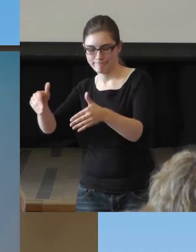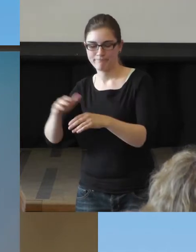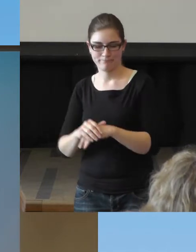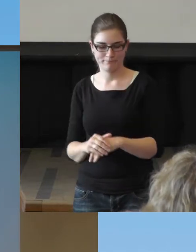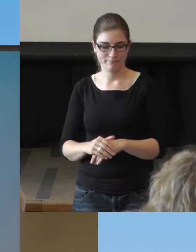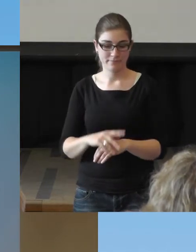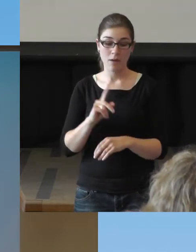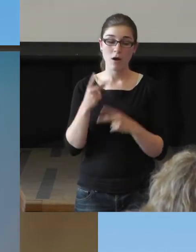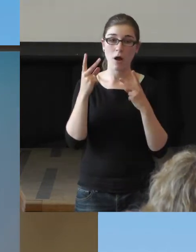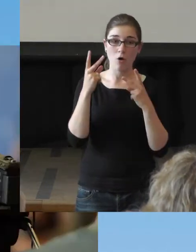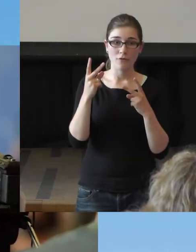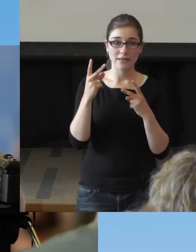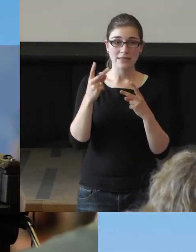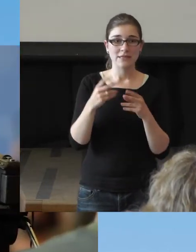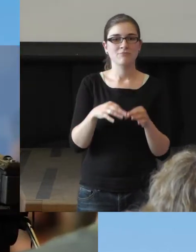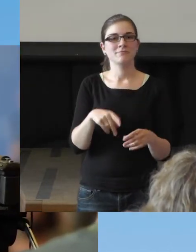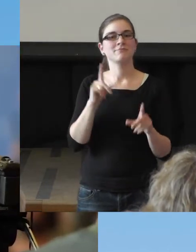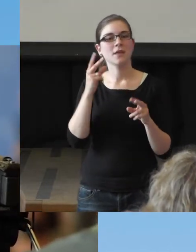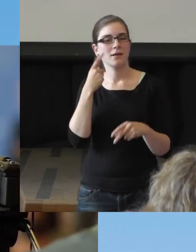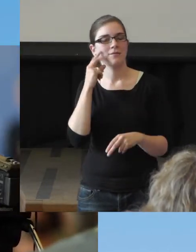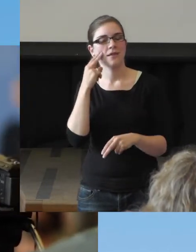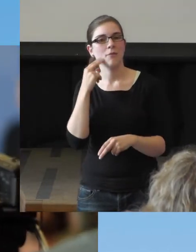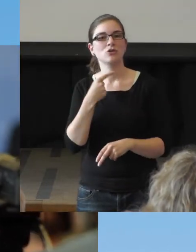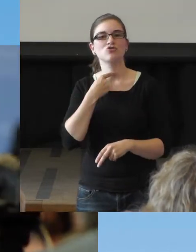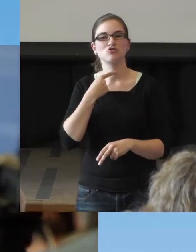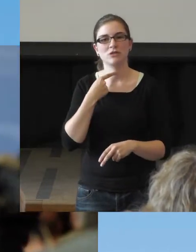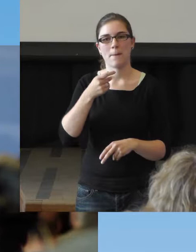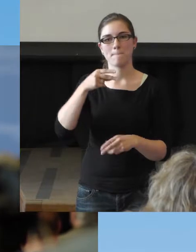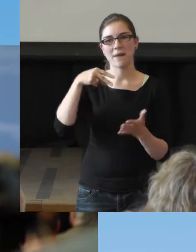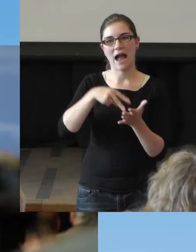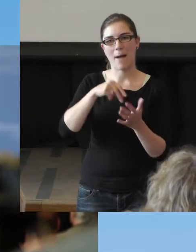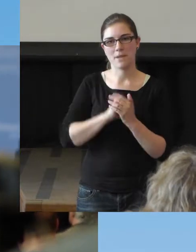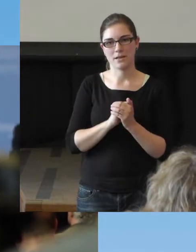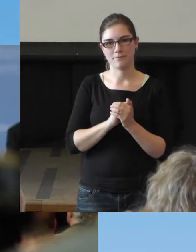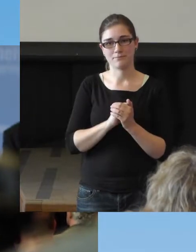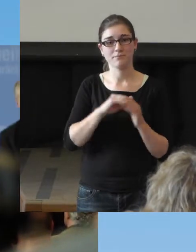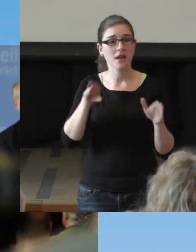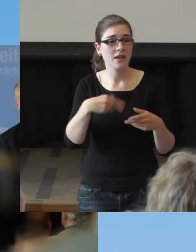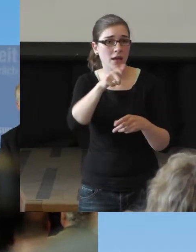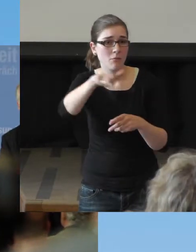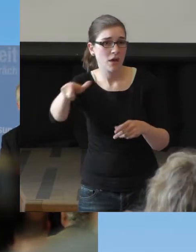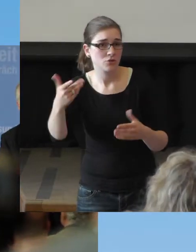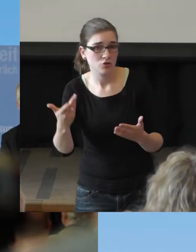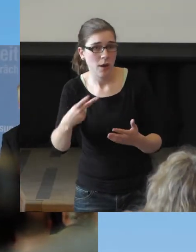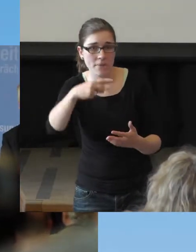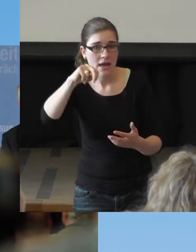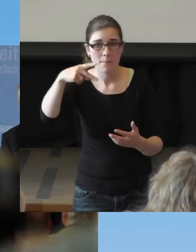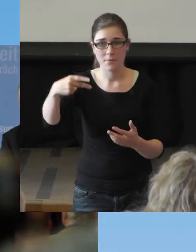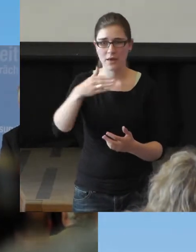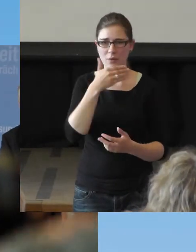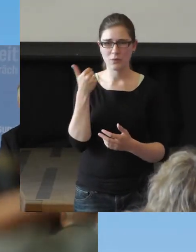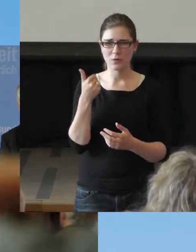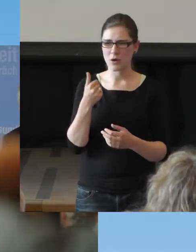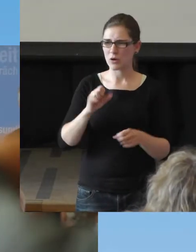aber dieses Teil hier, die Stimmgabel. Warum? Weil es gibt Menschen, die haben keine Polynoropatie und haben trotzdem nicht so